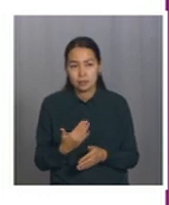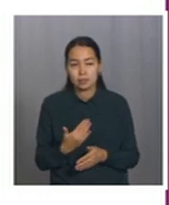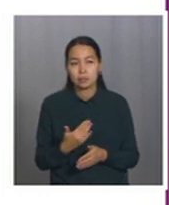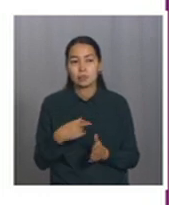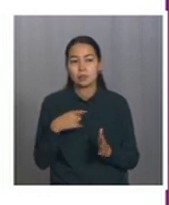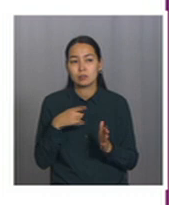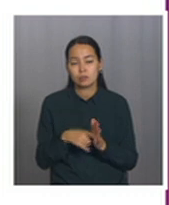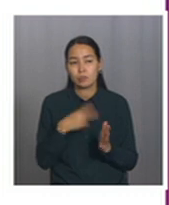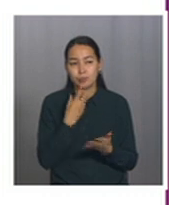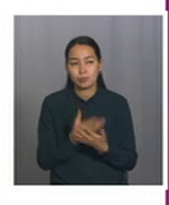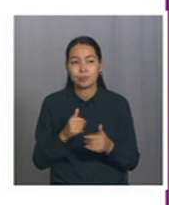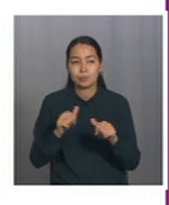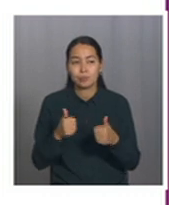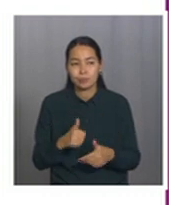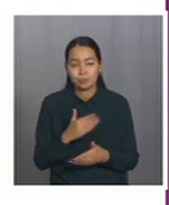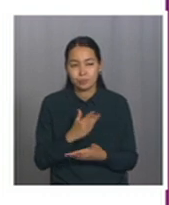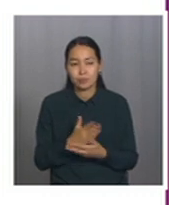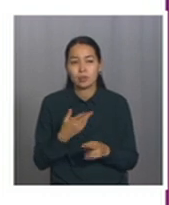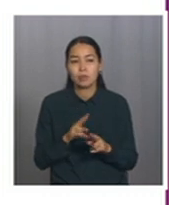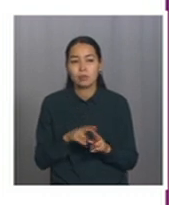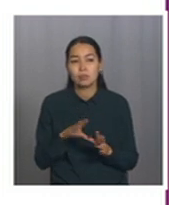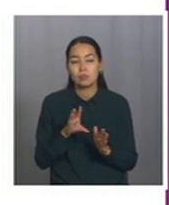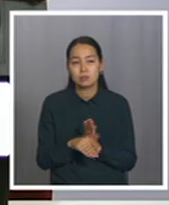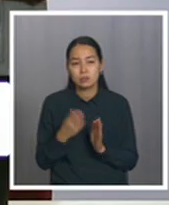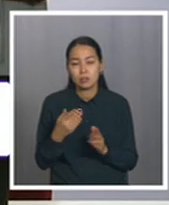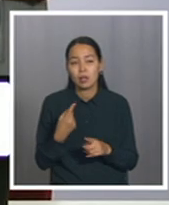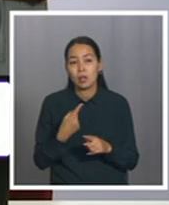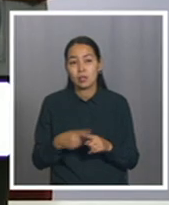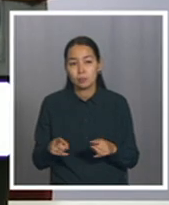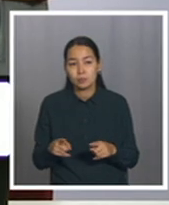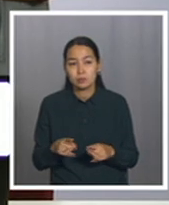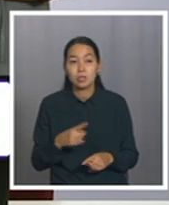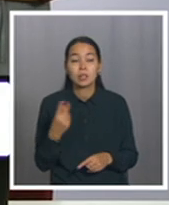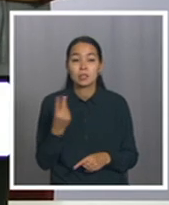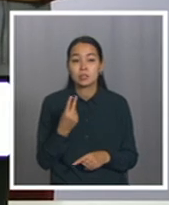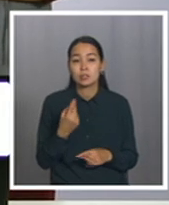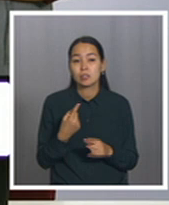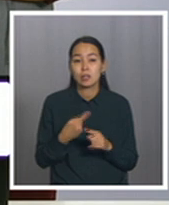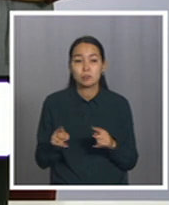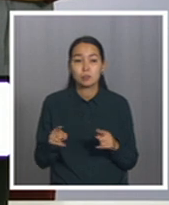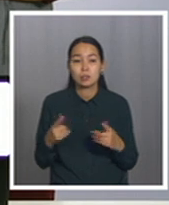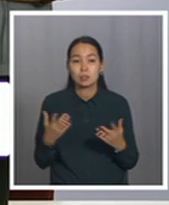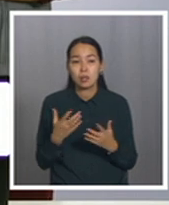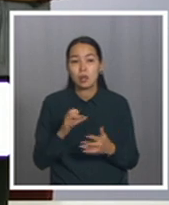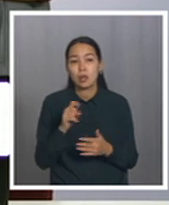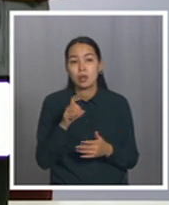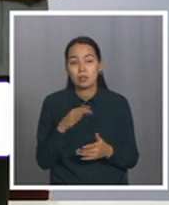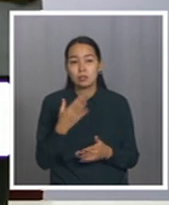келет. Бул курулумдагы биринчи айырмашылыгы. Экинчи айырмашылыгы азотту негиздеринде